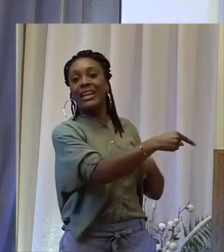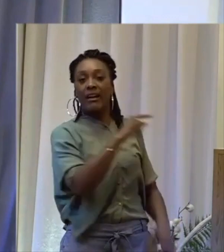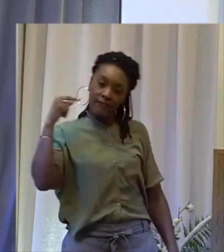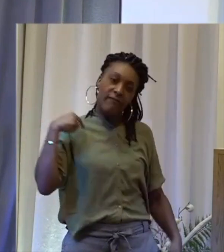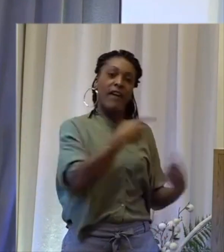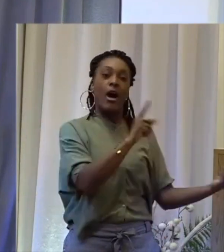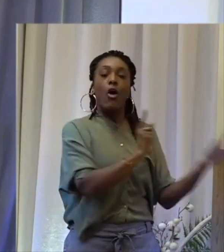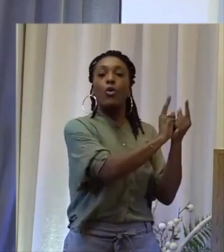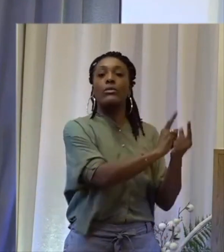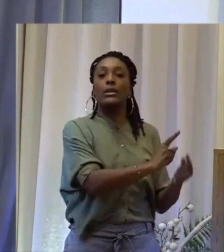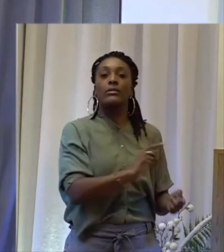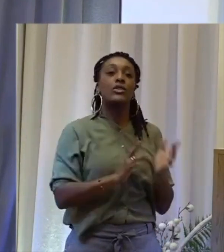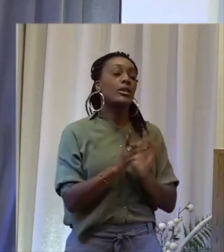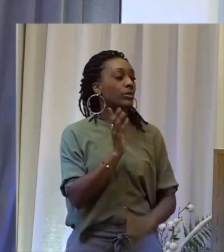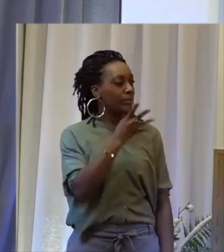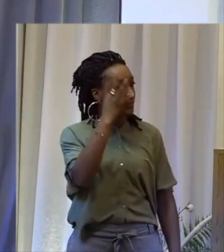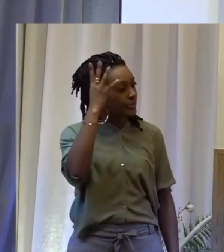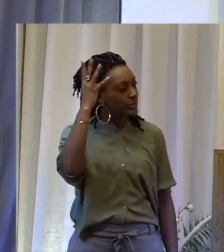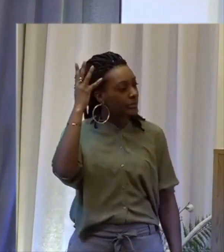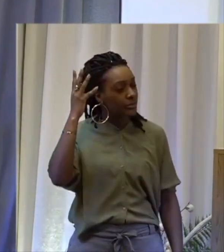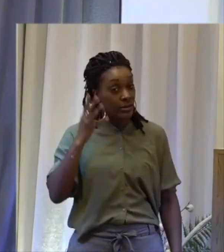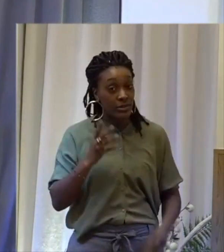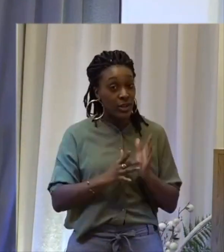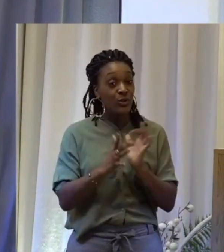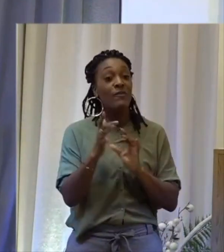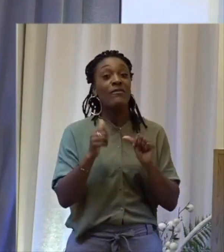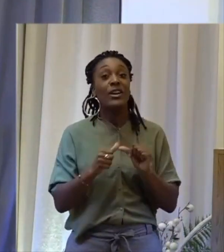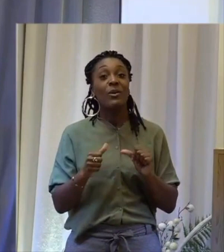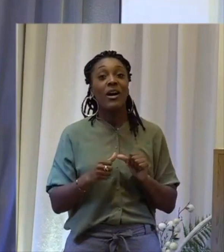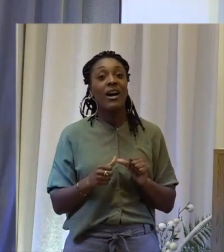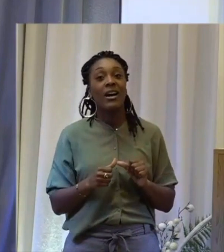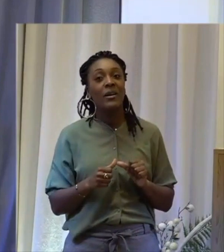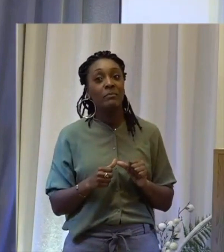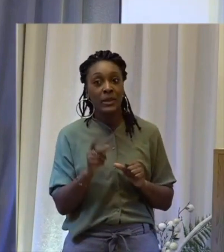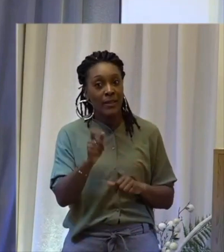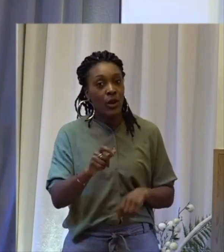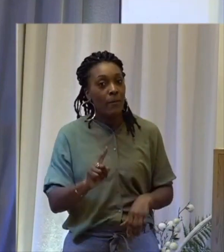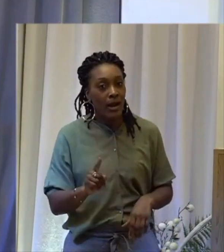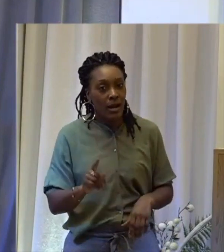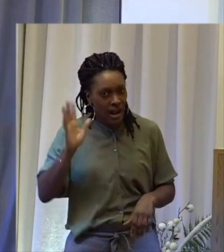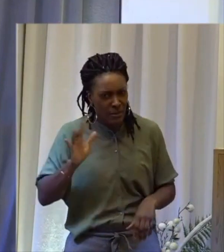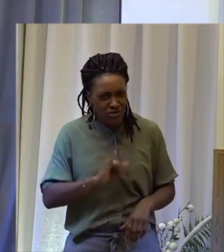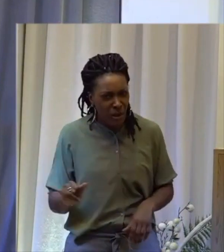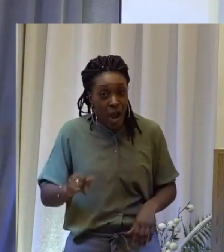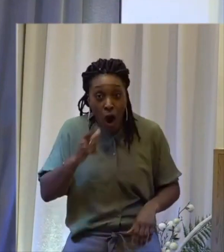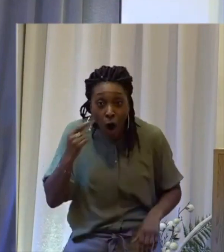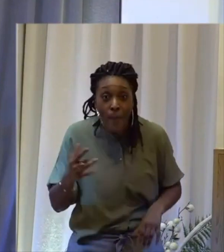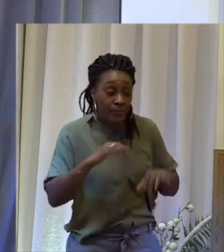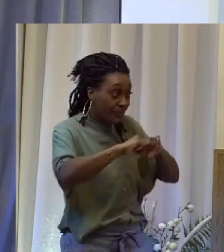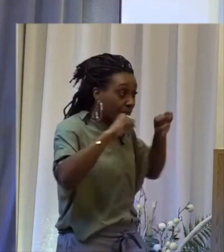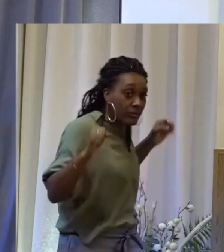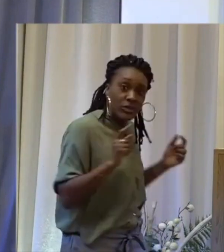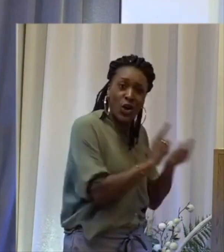la voir. Ce que Jésus fait ce jour-là, ce n'est pas un geste normal. Un homme ne